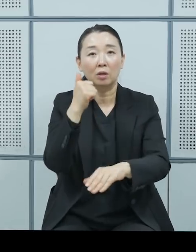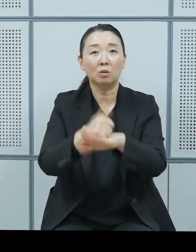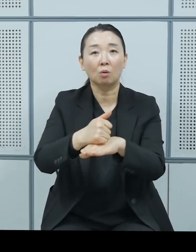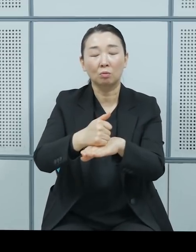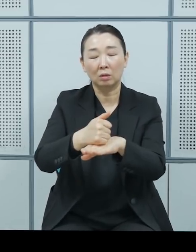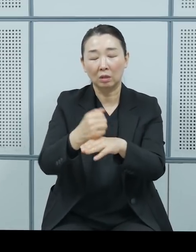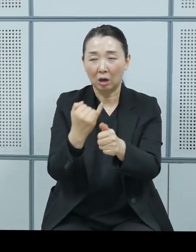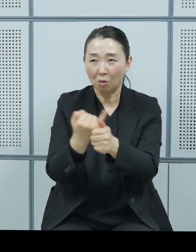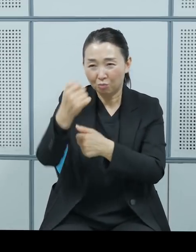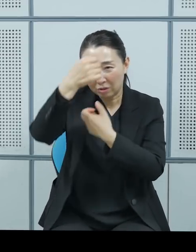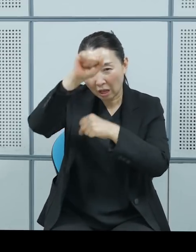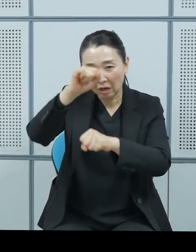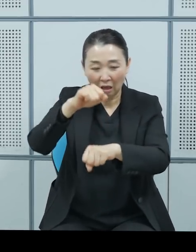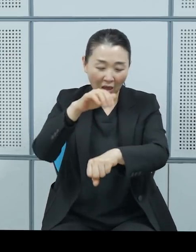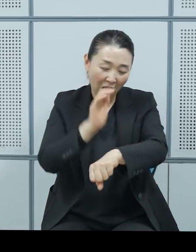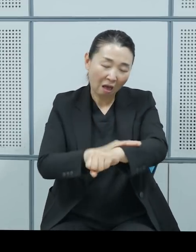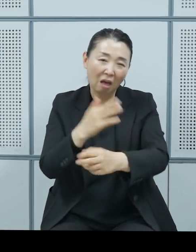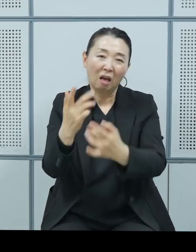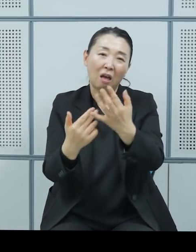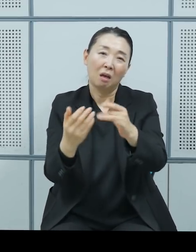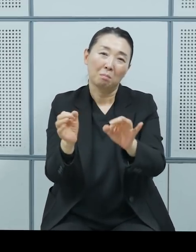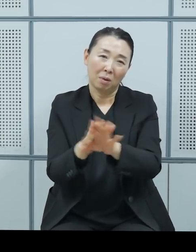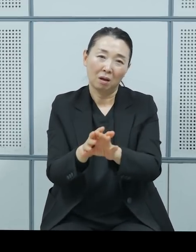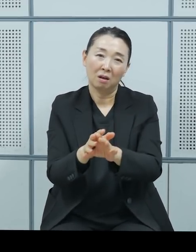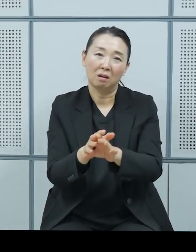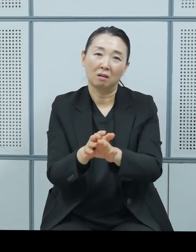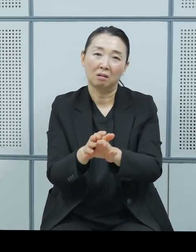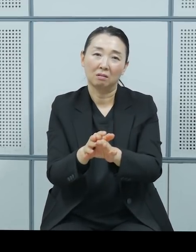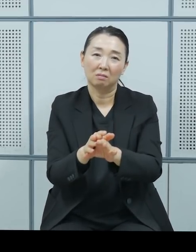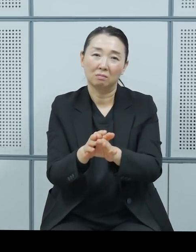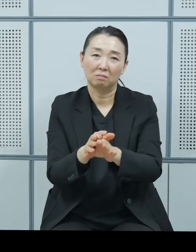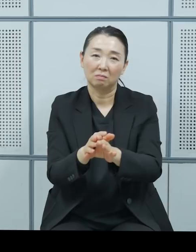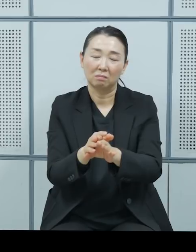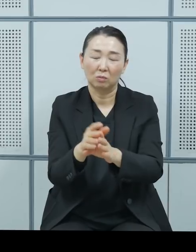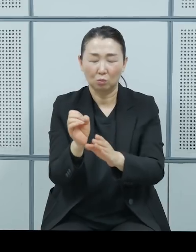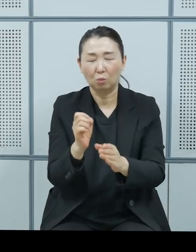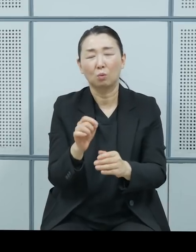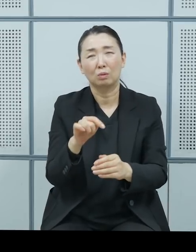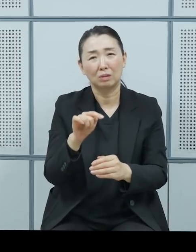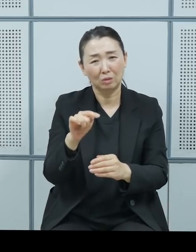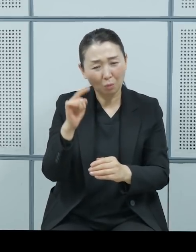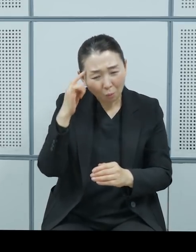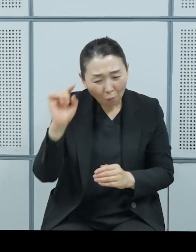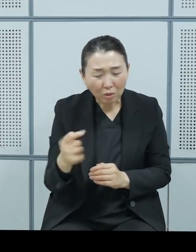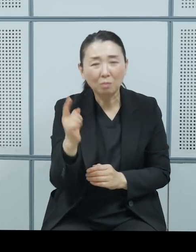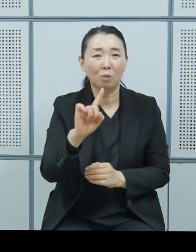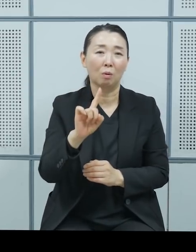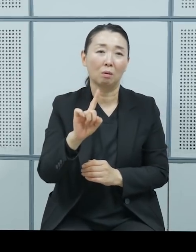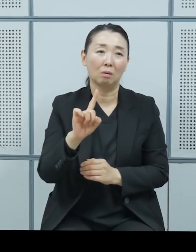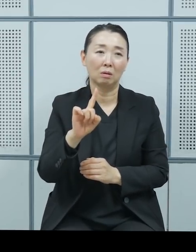다리를 사실은 생사를 태운 거예요. 네. 그것도 작전기도 하다가.